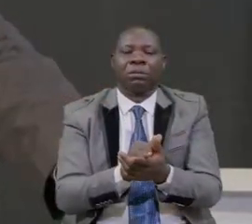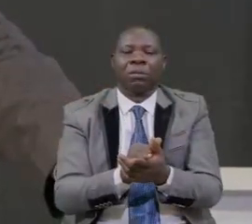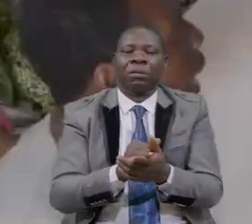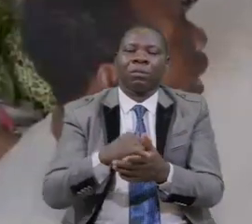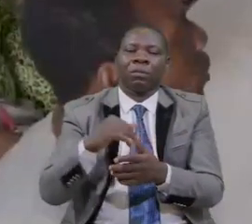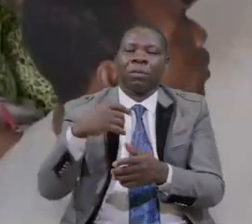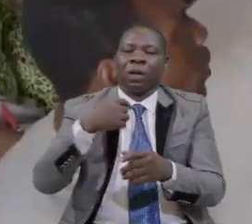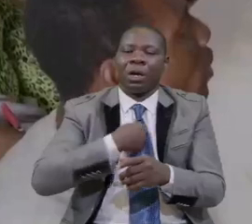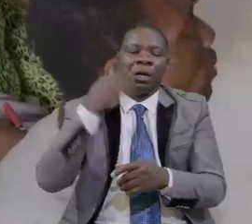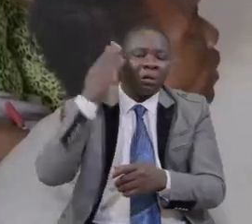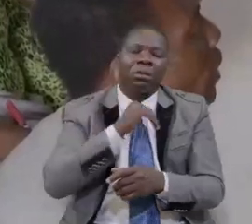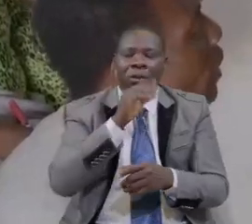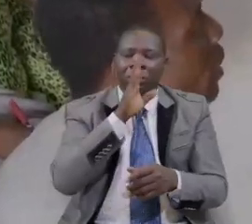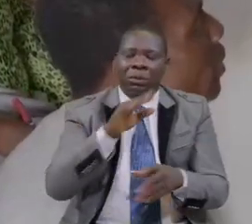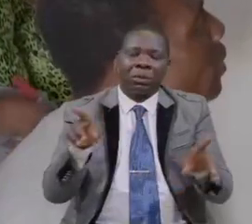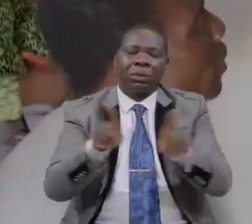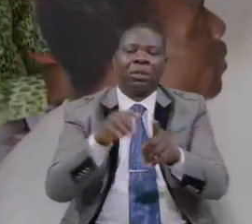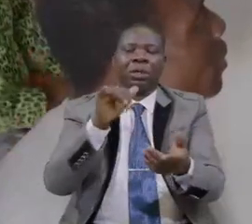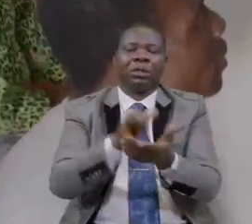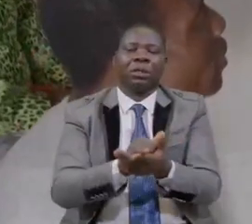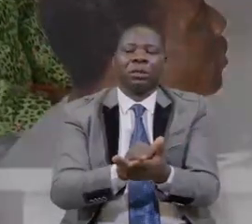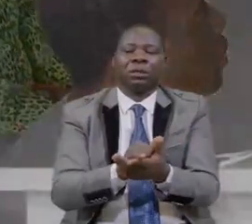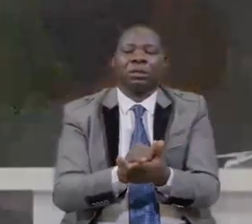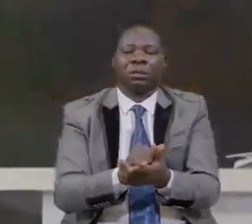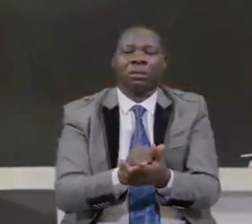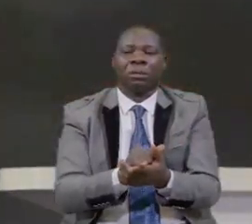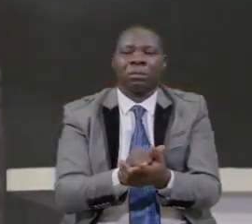Je ne serai pas comme ça.